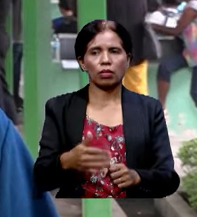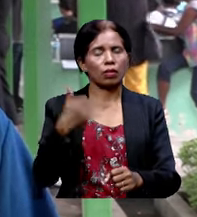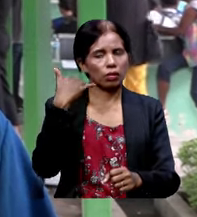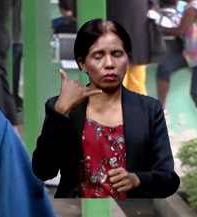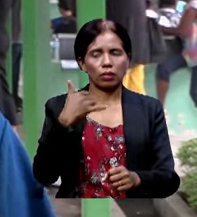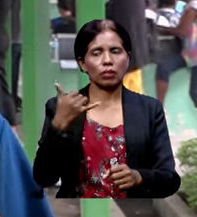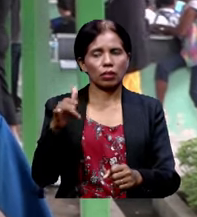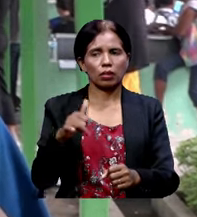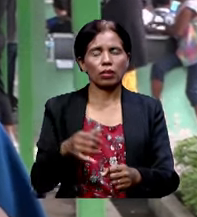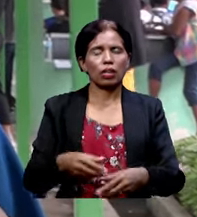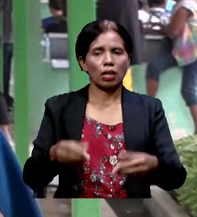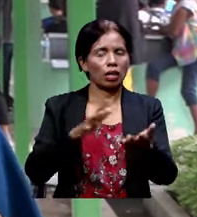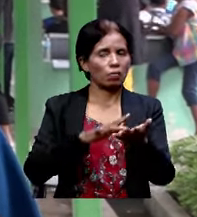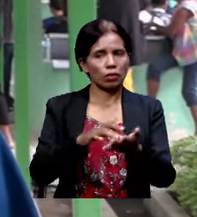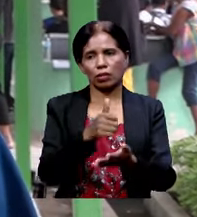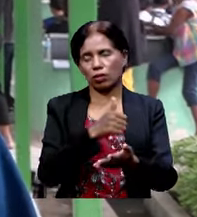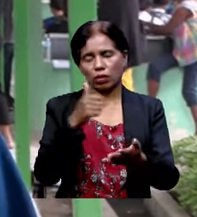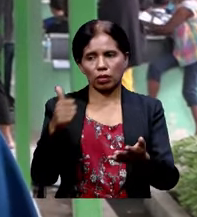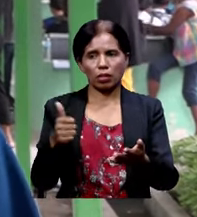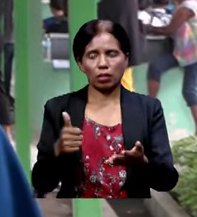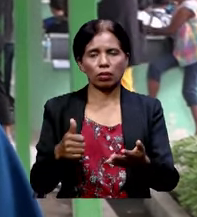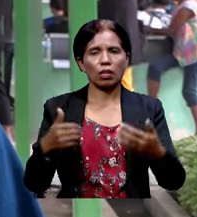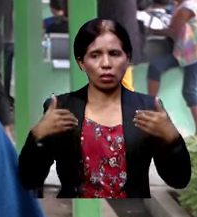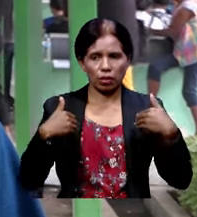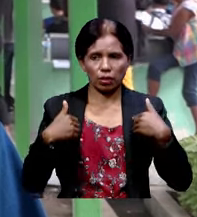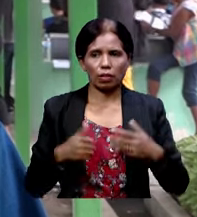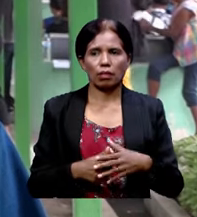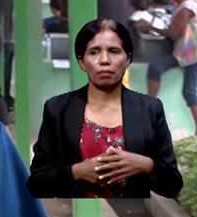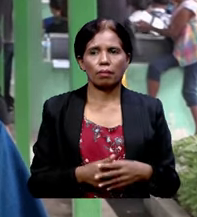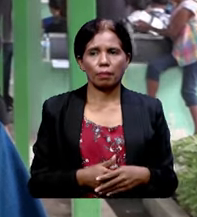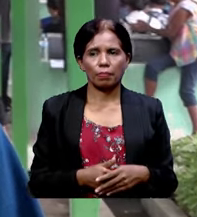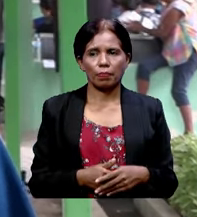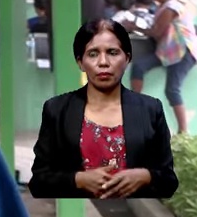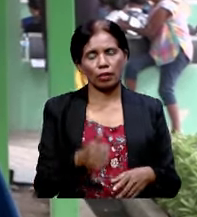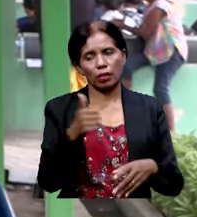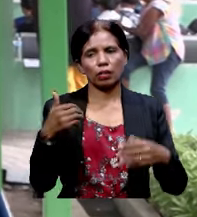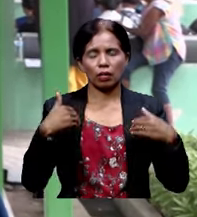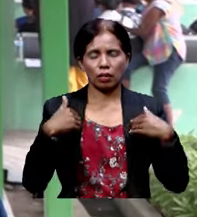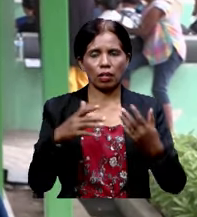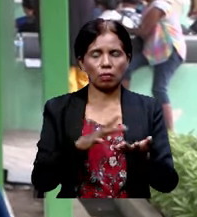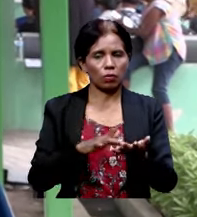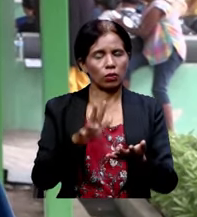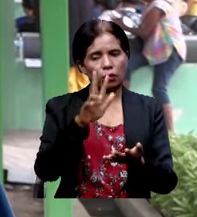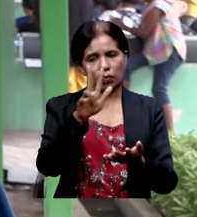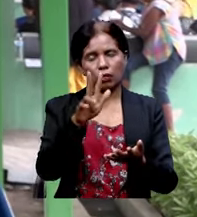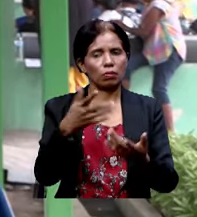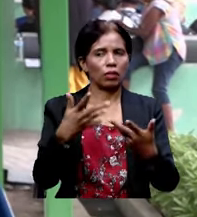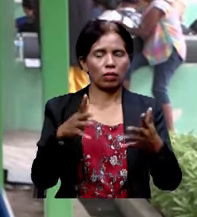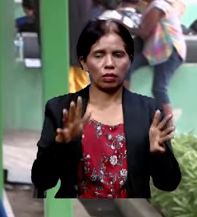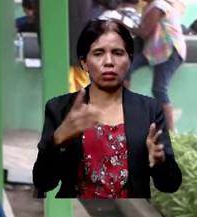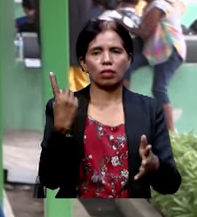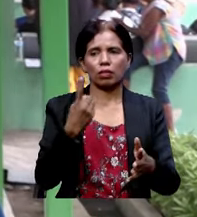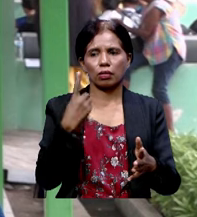ansa sai muruk sir seluk ansa bisi pralong serne ne iya. Seluk iya masih suma tolune maka. Sempre